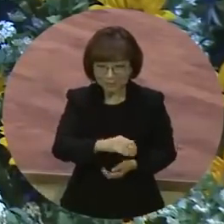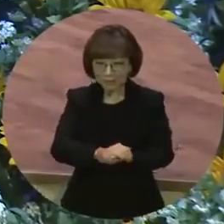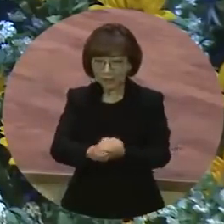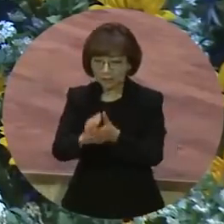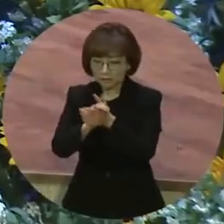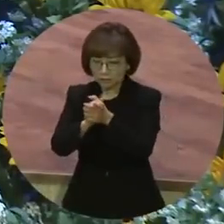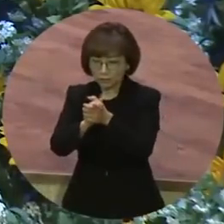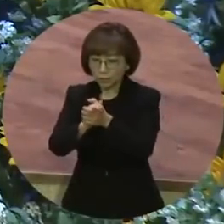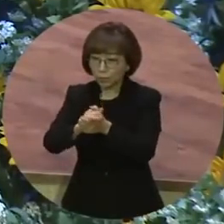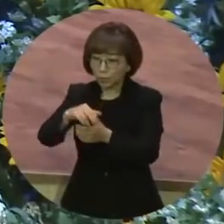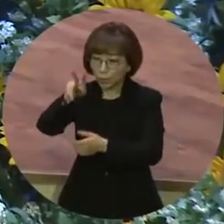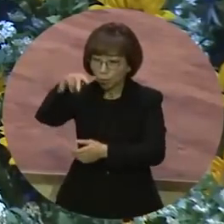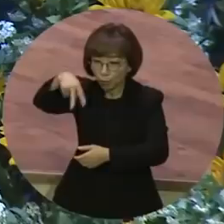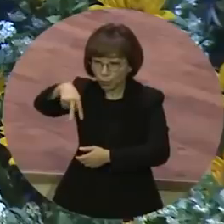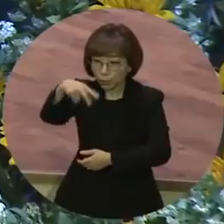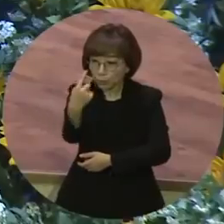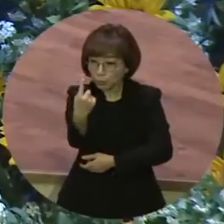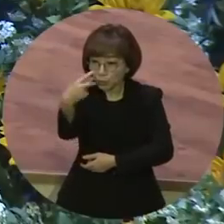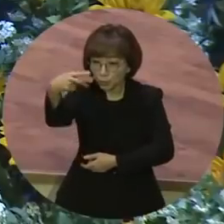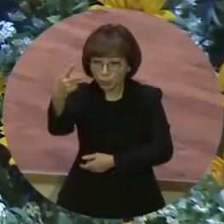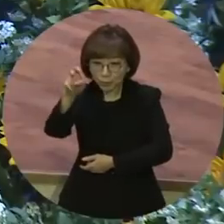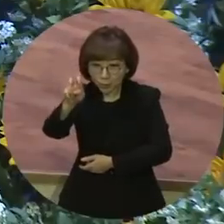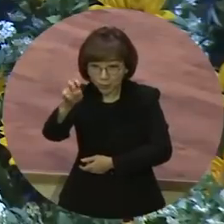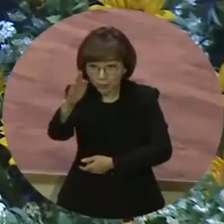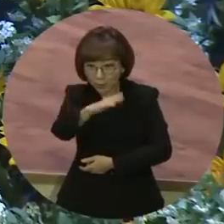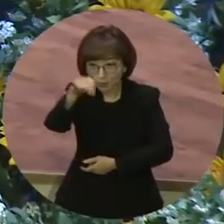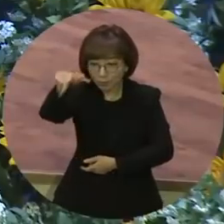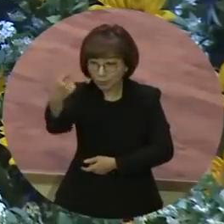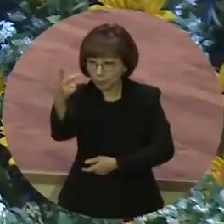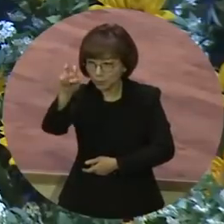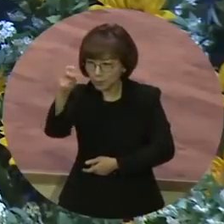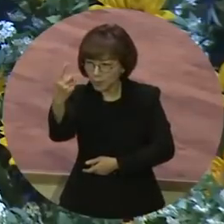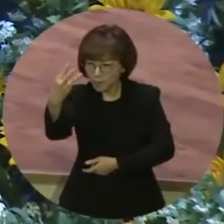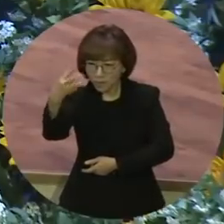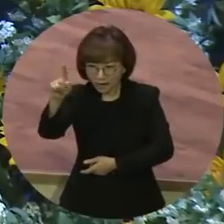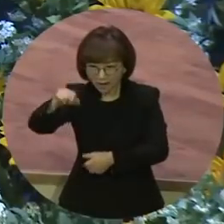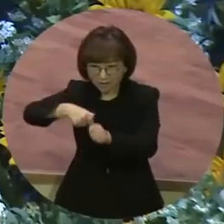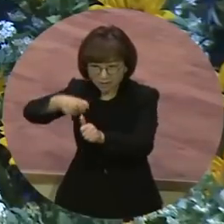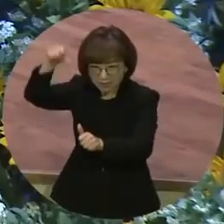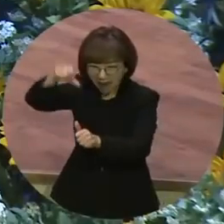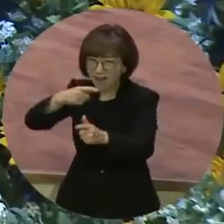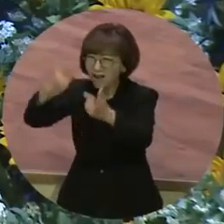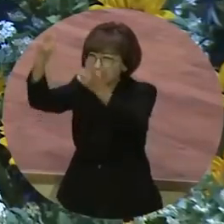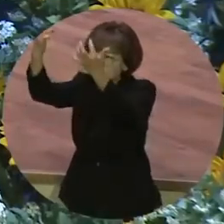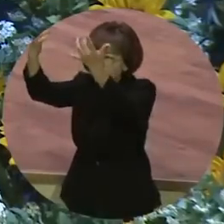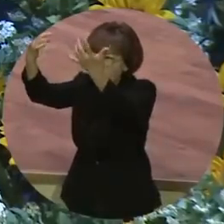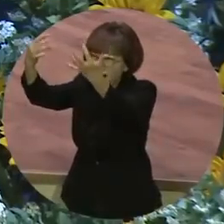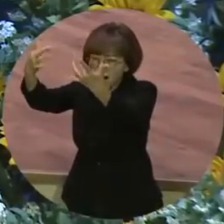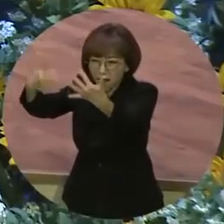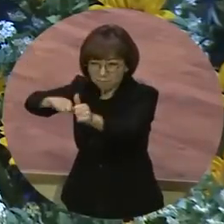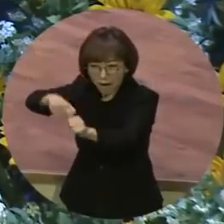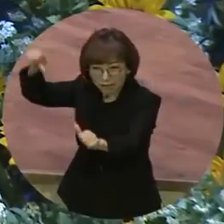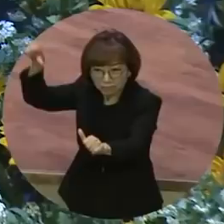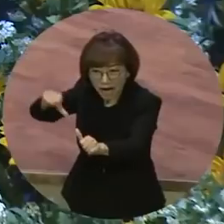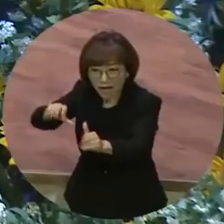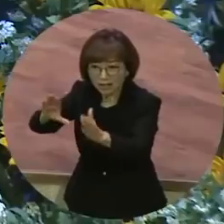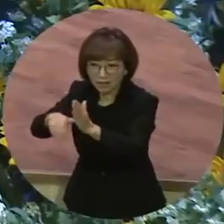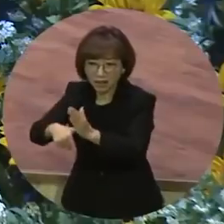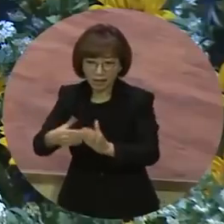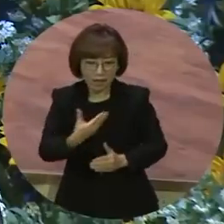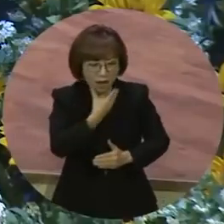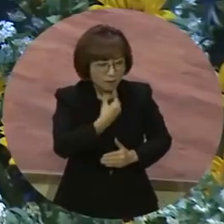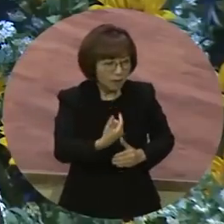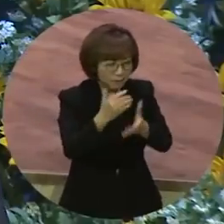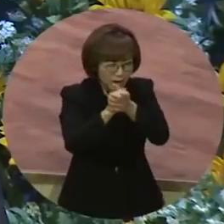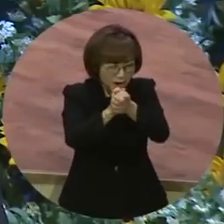고모라가 불재앙으로 멸망할 때에 조카 롯 가족이 구원받았어요. 이 아브라함의 중보 기도